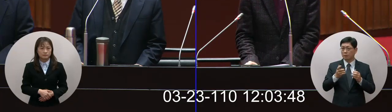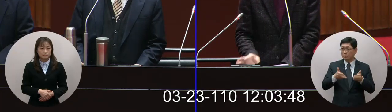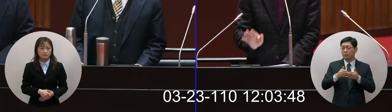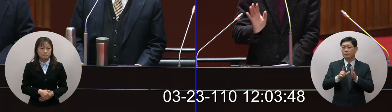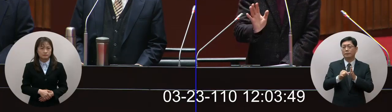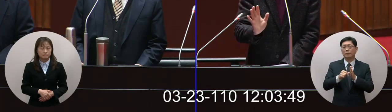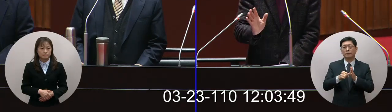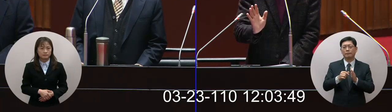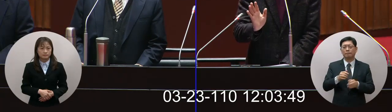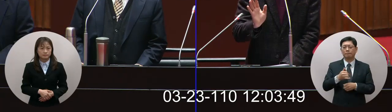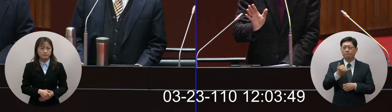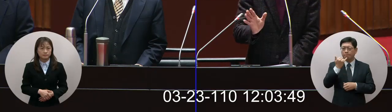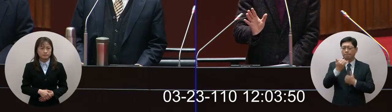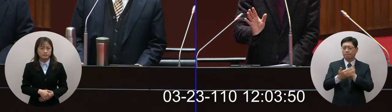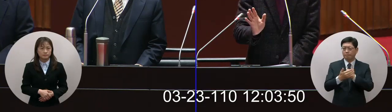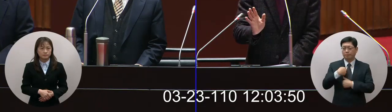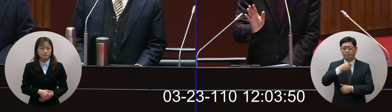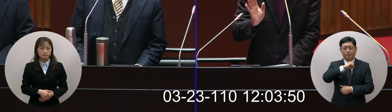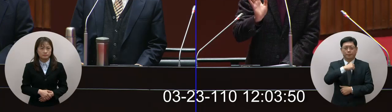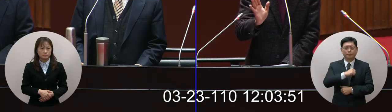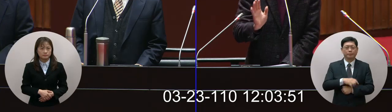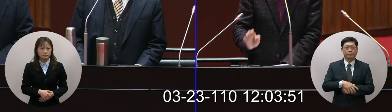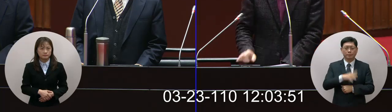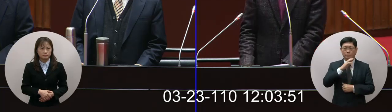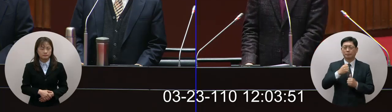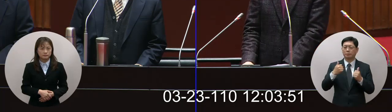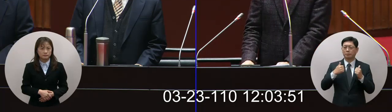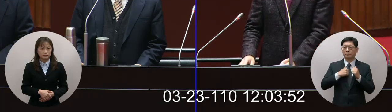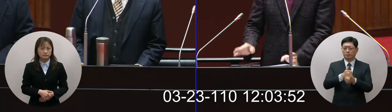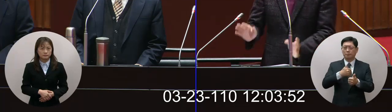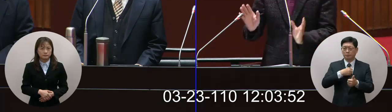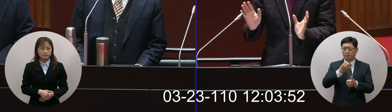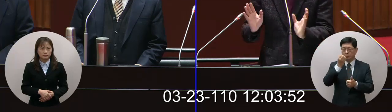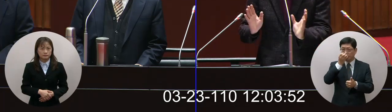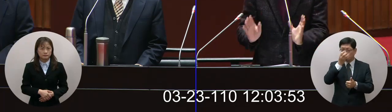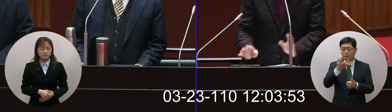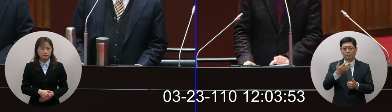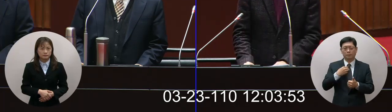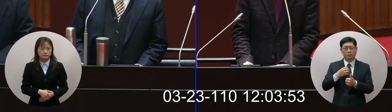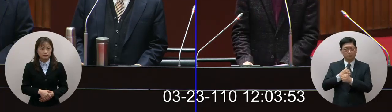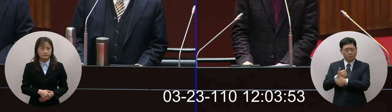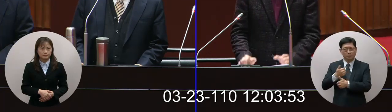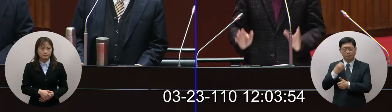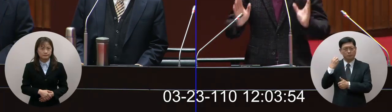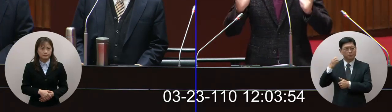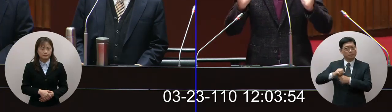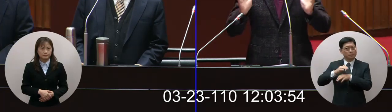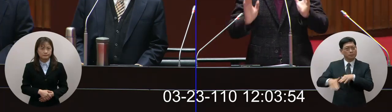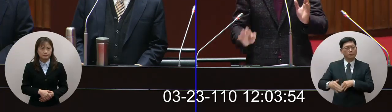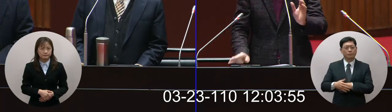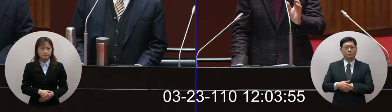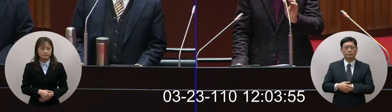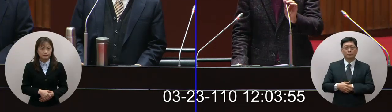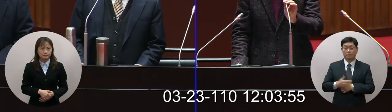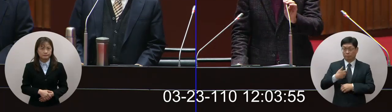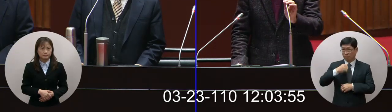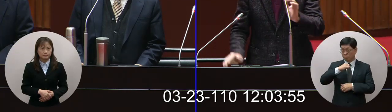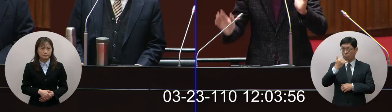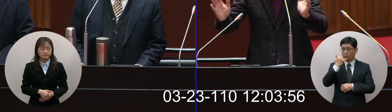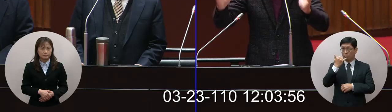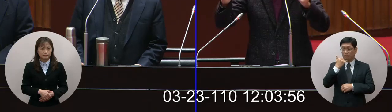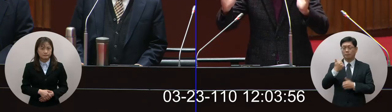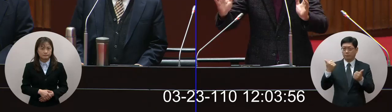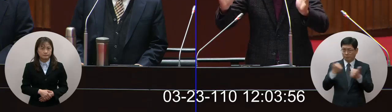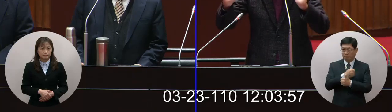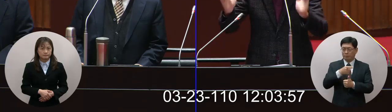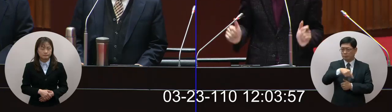刻怎么样让台湾啊取代香港，取代新加坡，让台湾成为